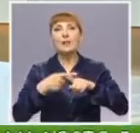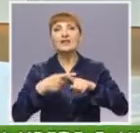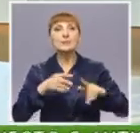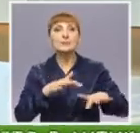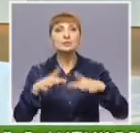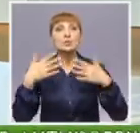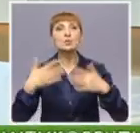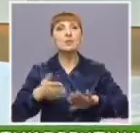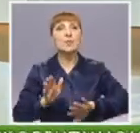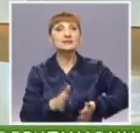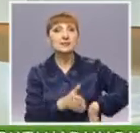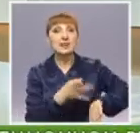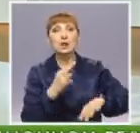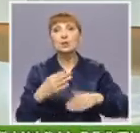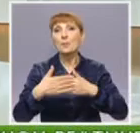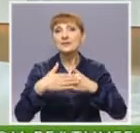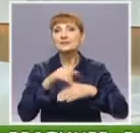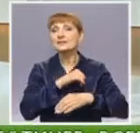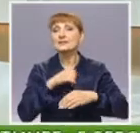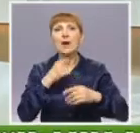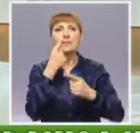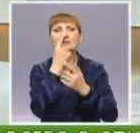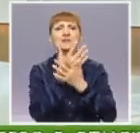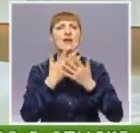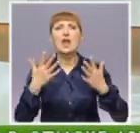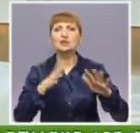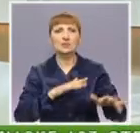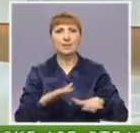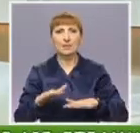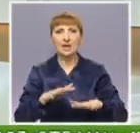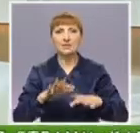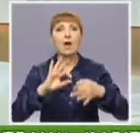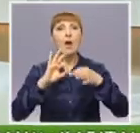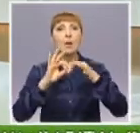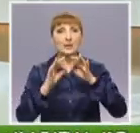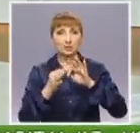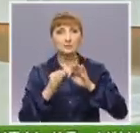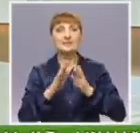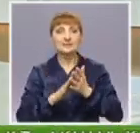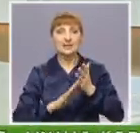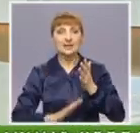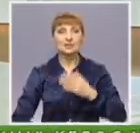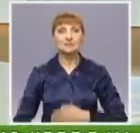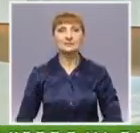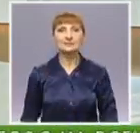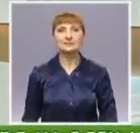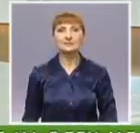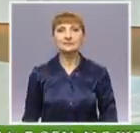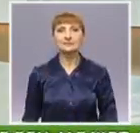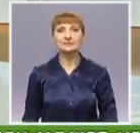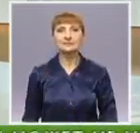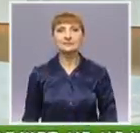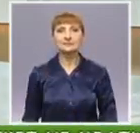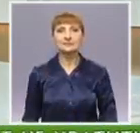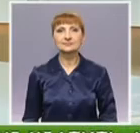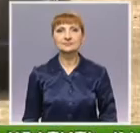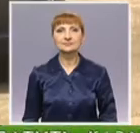Половина мероприятий уже позади, но близятся самые зрелищные организации. Подробности в сюжете Дильмурата Муталипова.